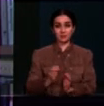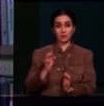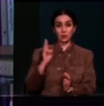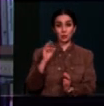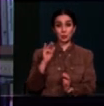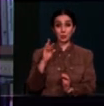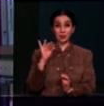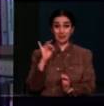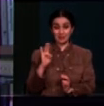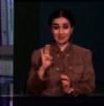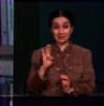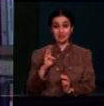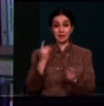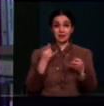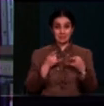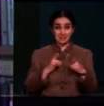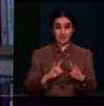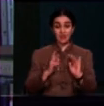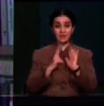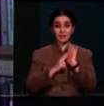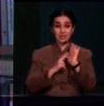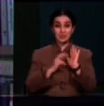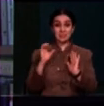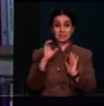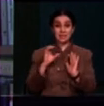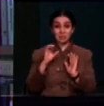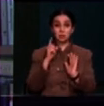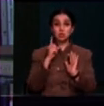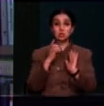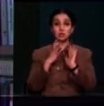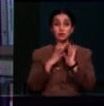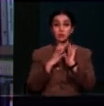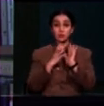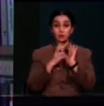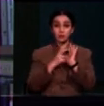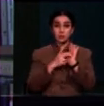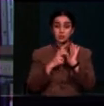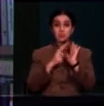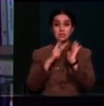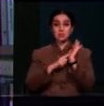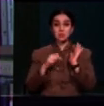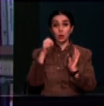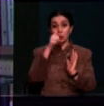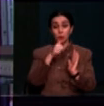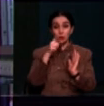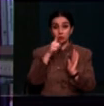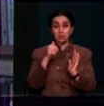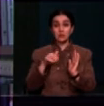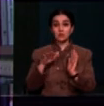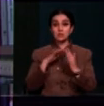Иванович Куприн, ребята, родился 8 сентября 1870 года в селе